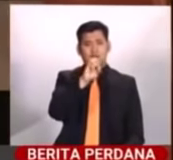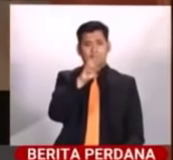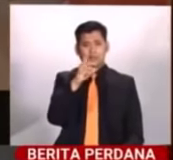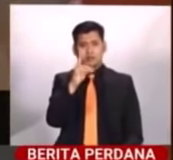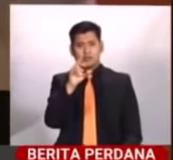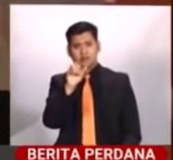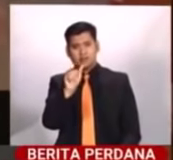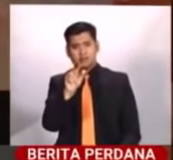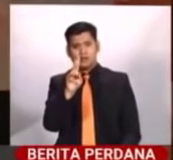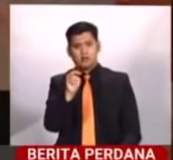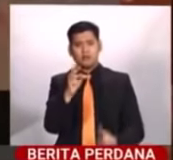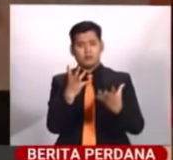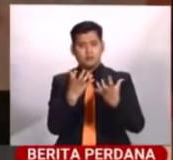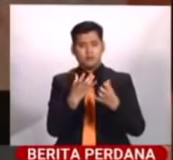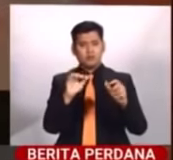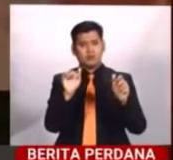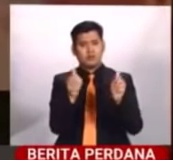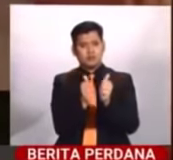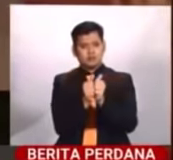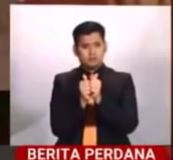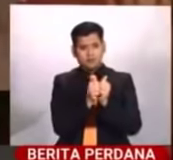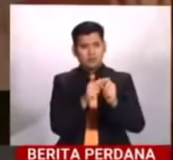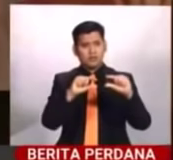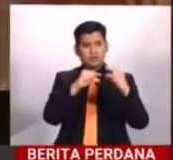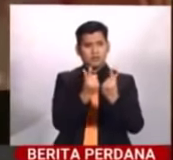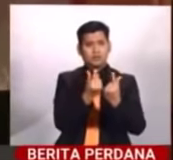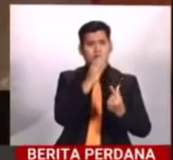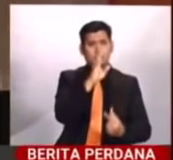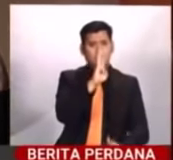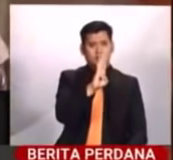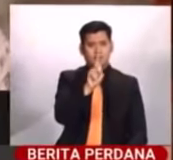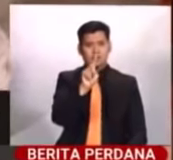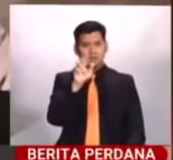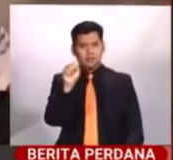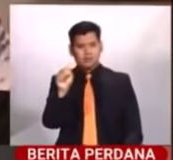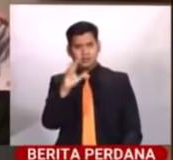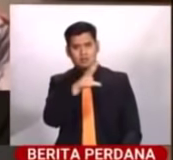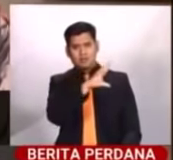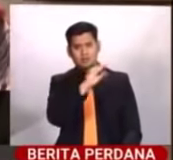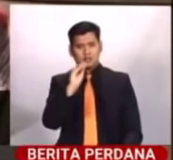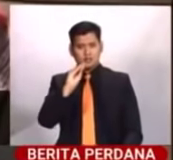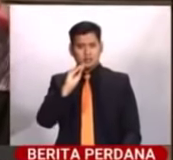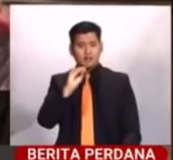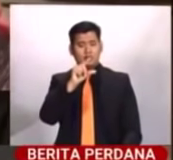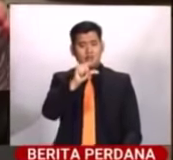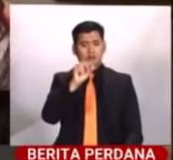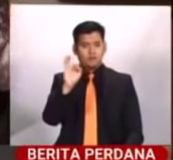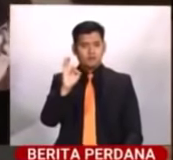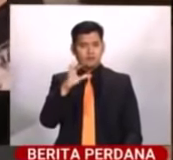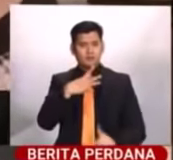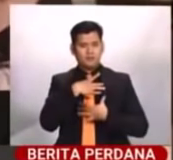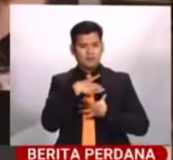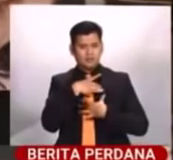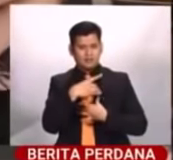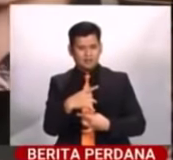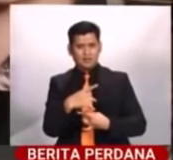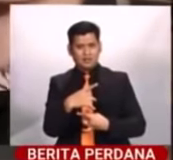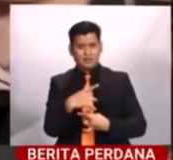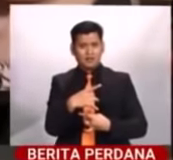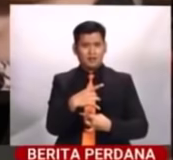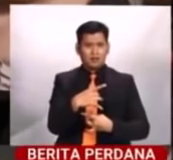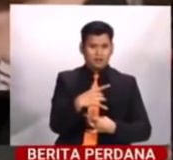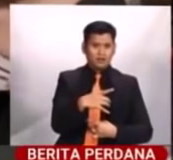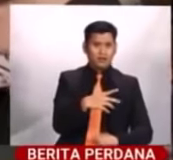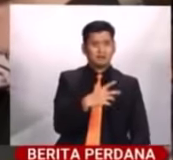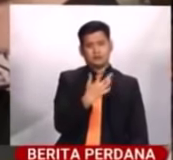mempunyai wajah seperti kumpulan BTS, Park Jimin, manakala teman wanitanya obses terhadap anime. Setakat ini, pasangan tersebut telah